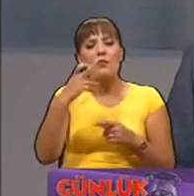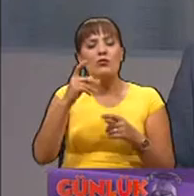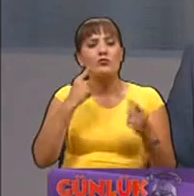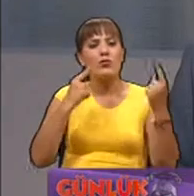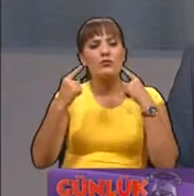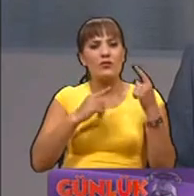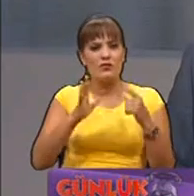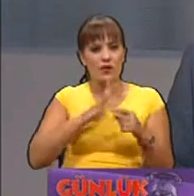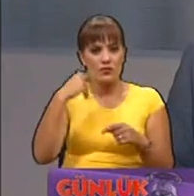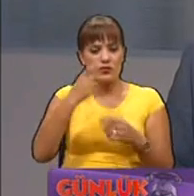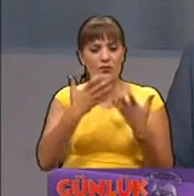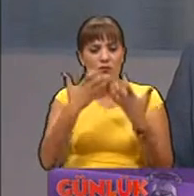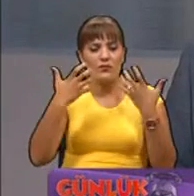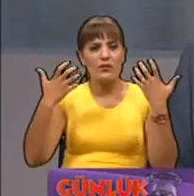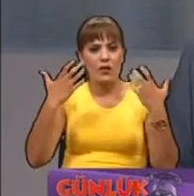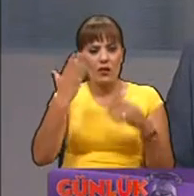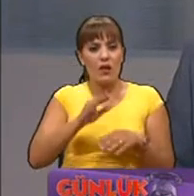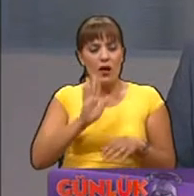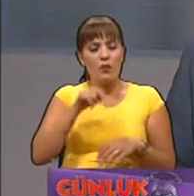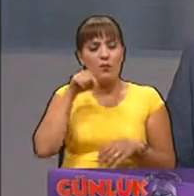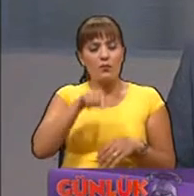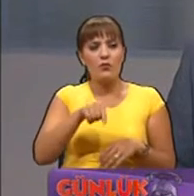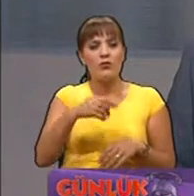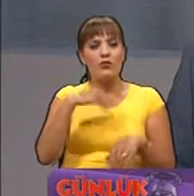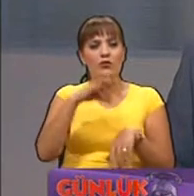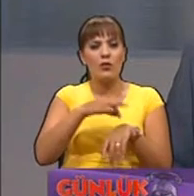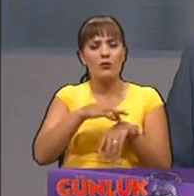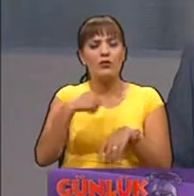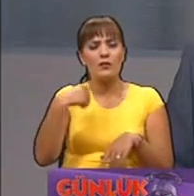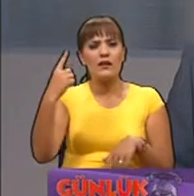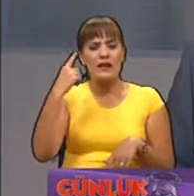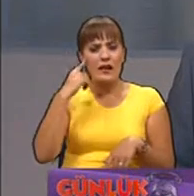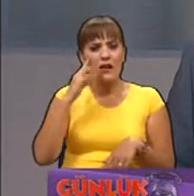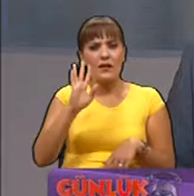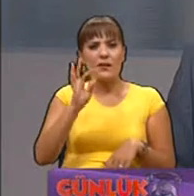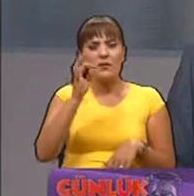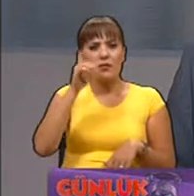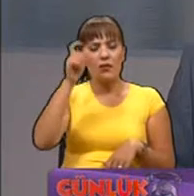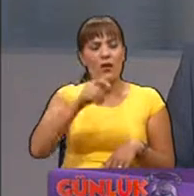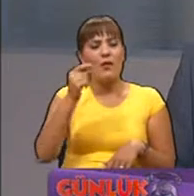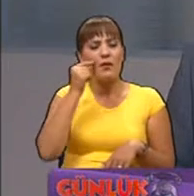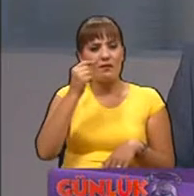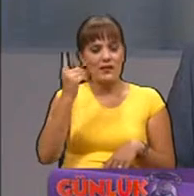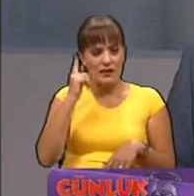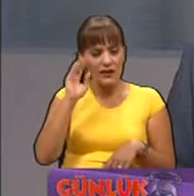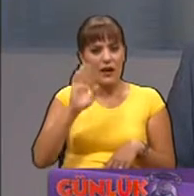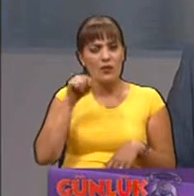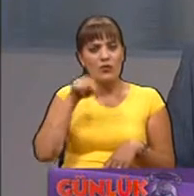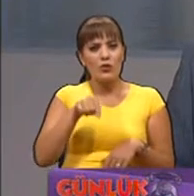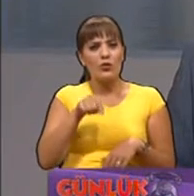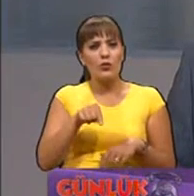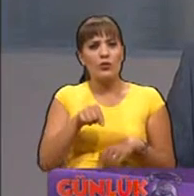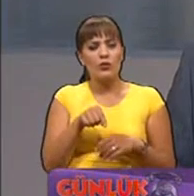kalmasından kaynaklandı herhalde. Ama ben şimdi doktorumuzu dinlerken, beyefendiyi dinlerken bu